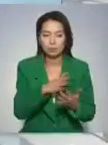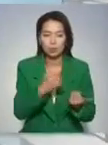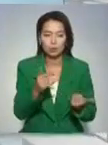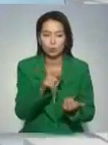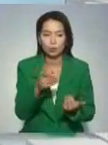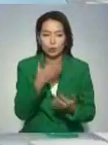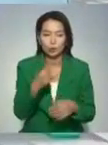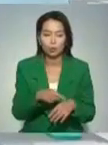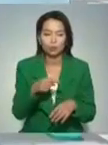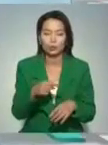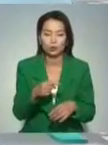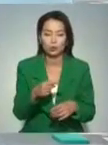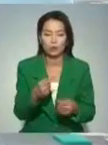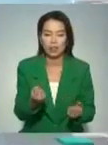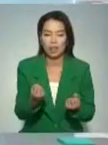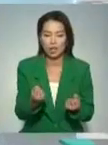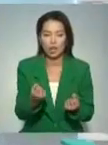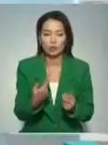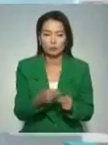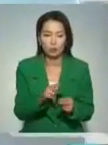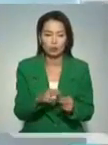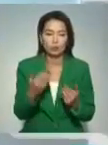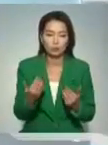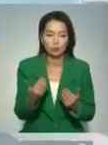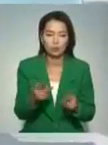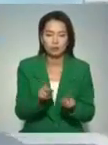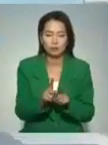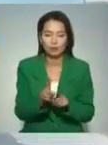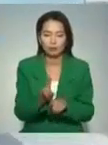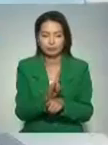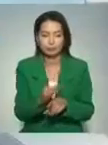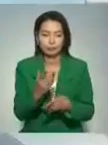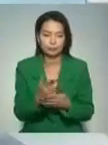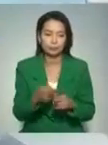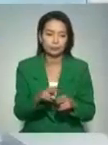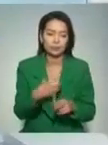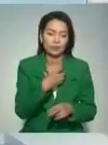Постправда сегодня – это не только фейк-ньюс, это то, во что хочет верить человек и его сообщество.